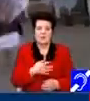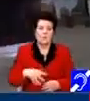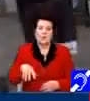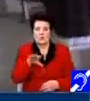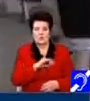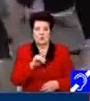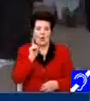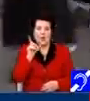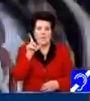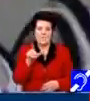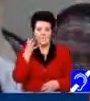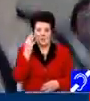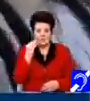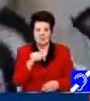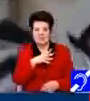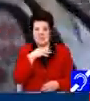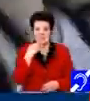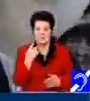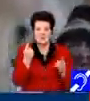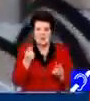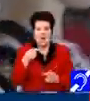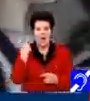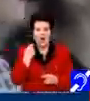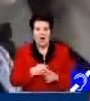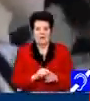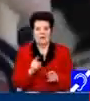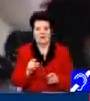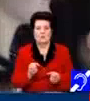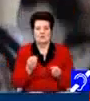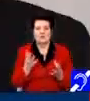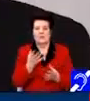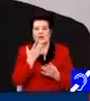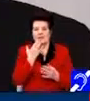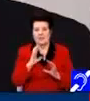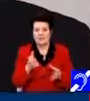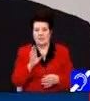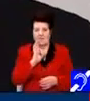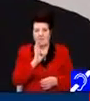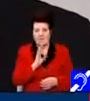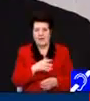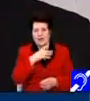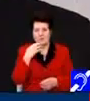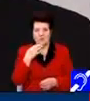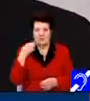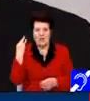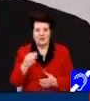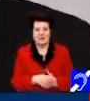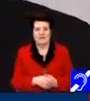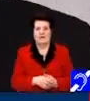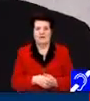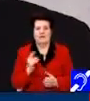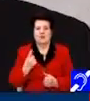tuturor moldovenilor, la mulți ani cu ocazia Zilei Internaționale a Femeii. La mulți ani